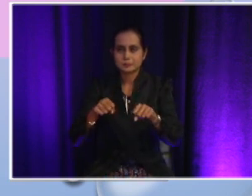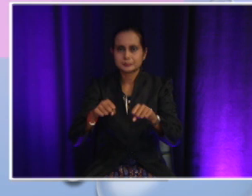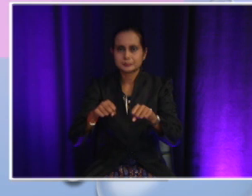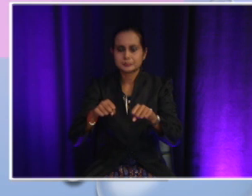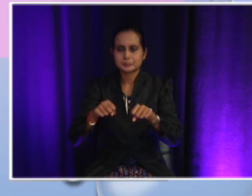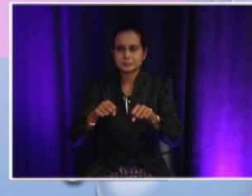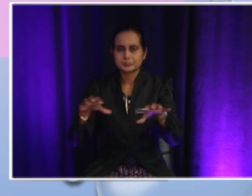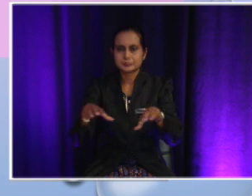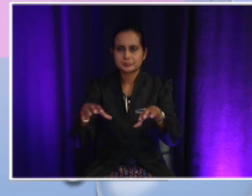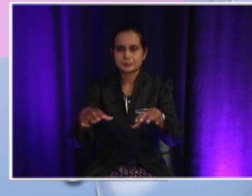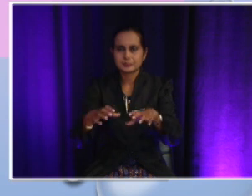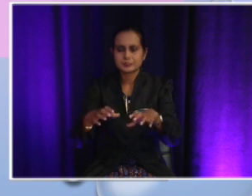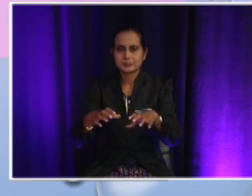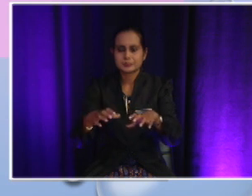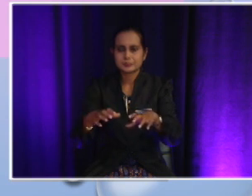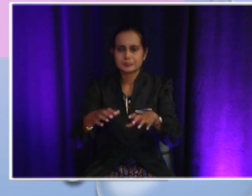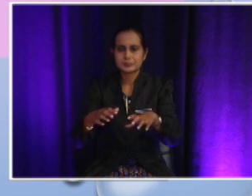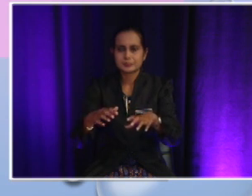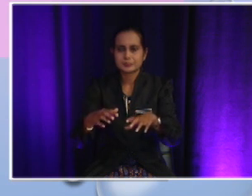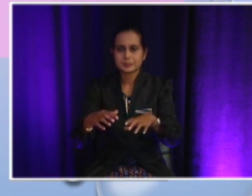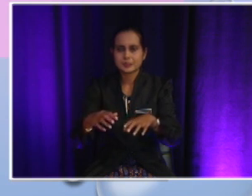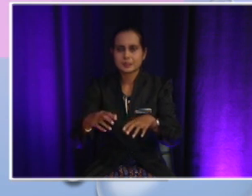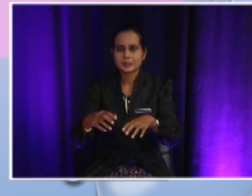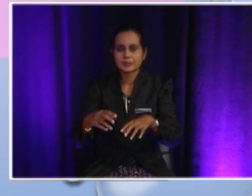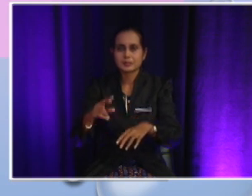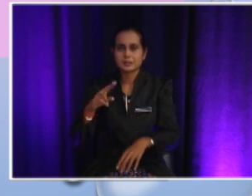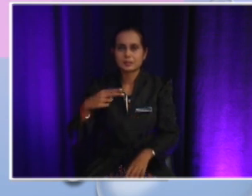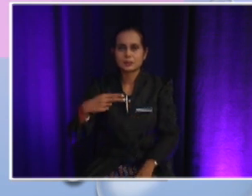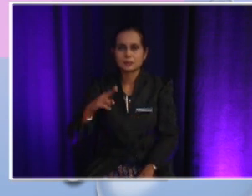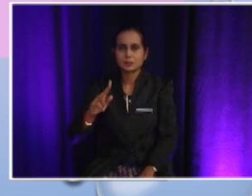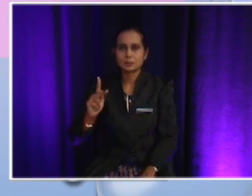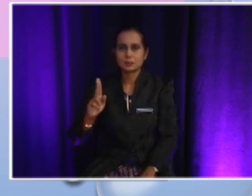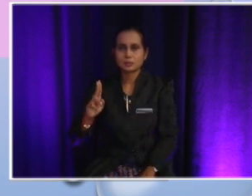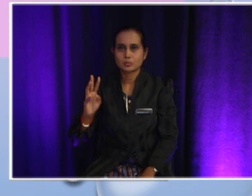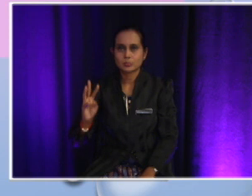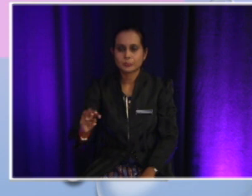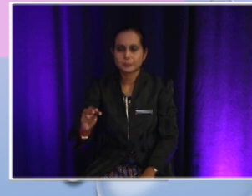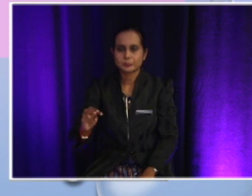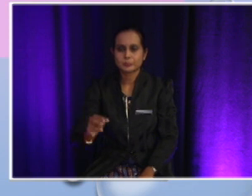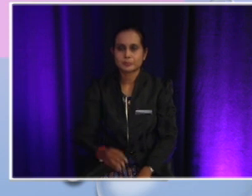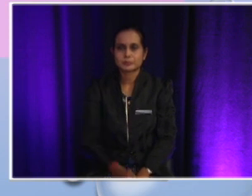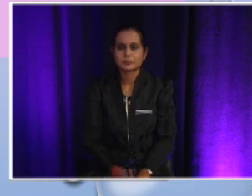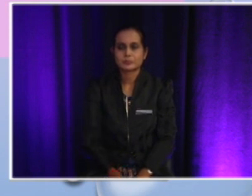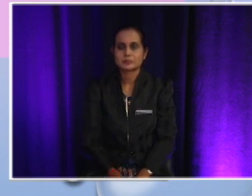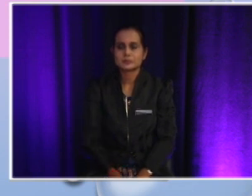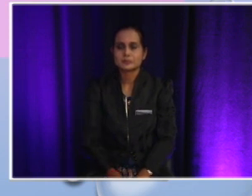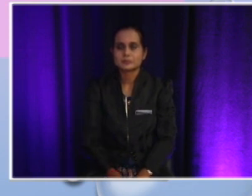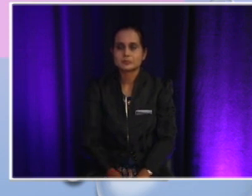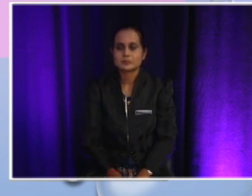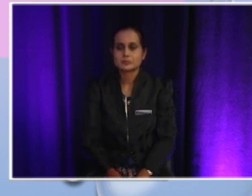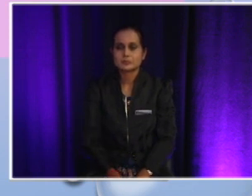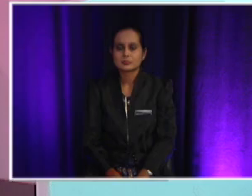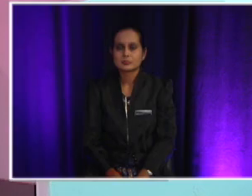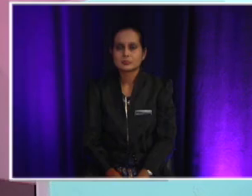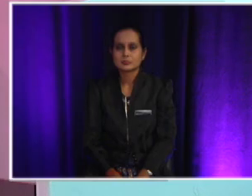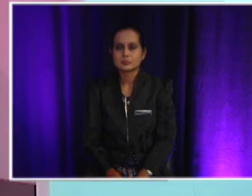sini. Sebenarnya kita boleh applykan hukum kicau voltan di sini. Okey, hukum kicau voltan di situ. Okey, di situ